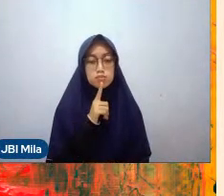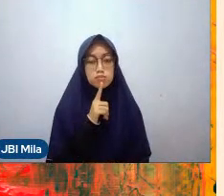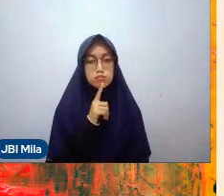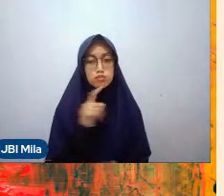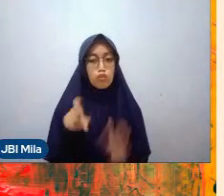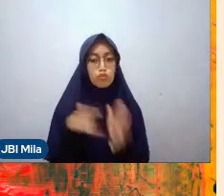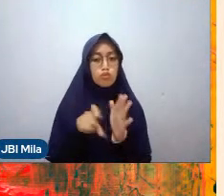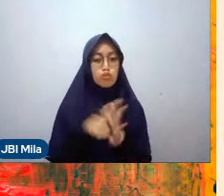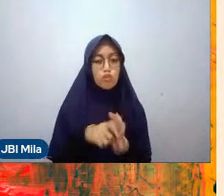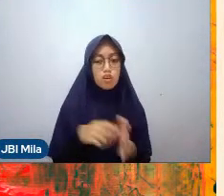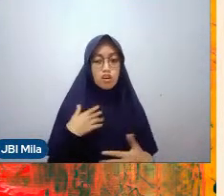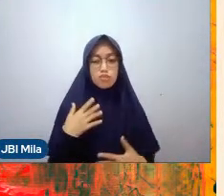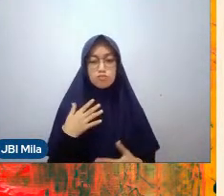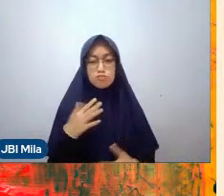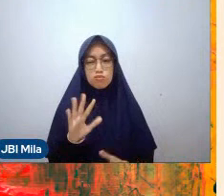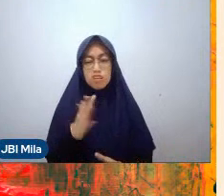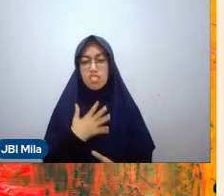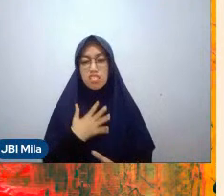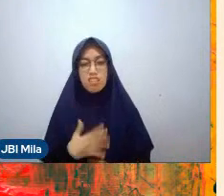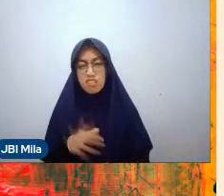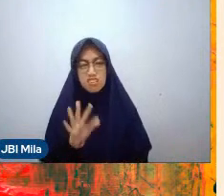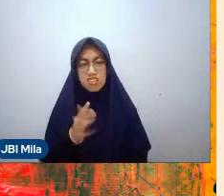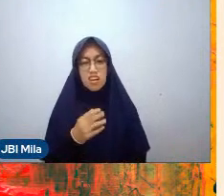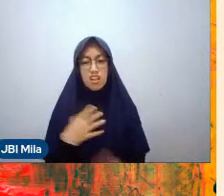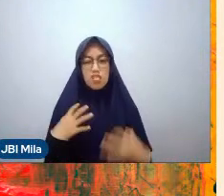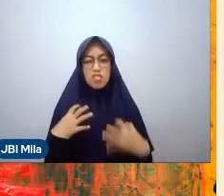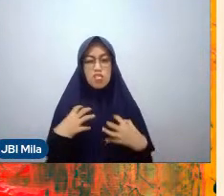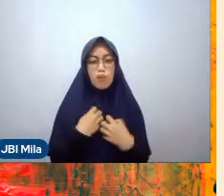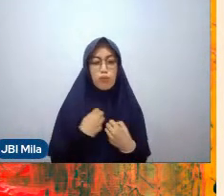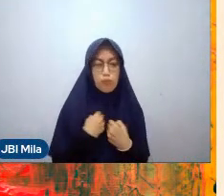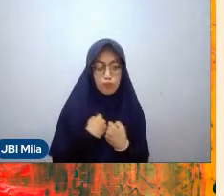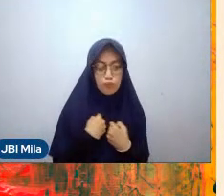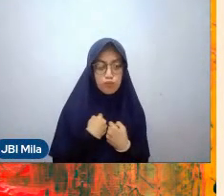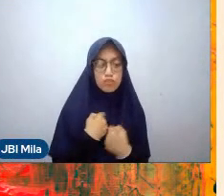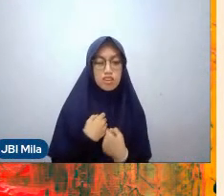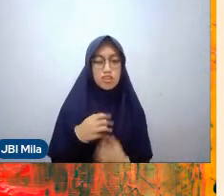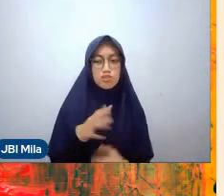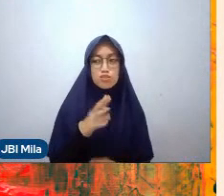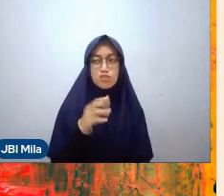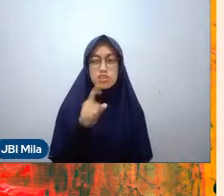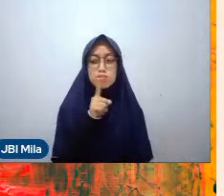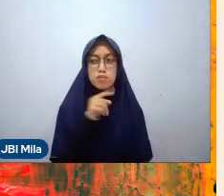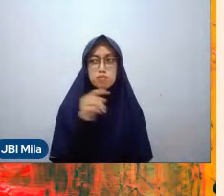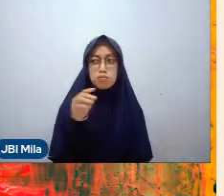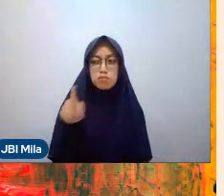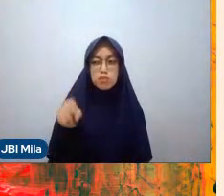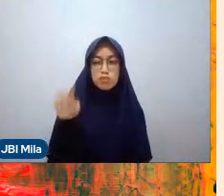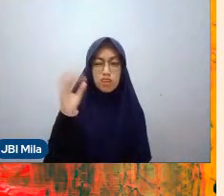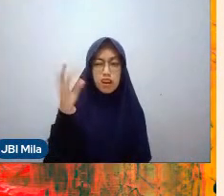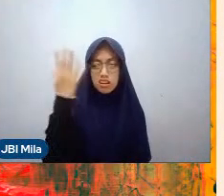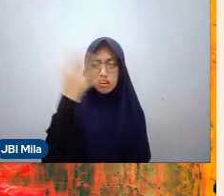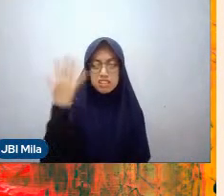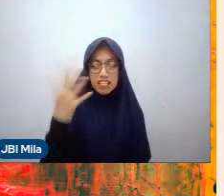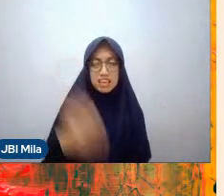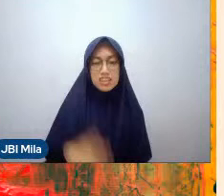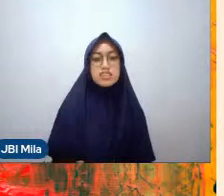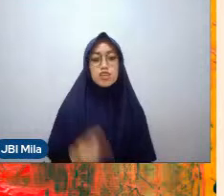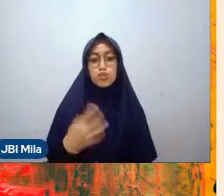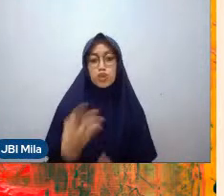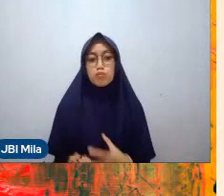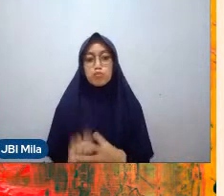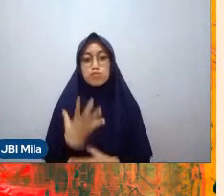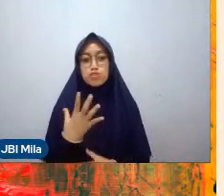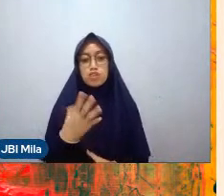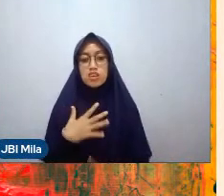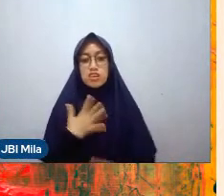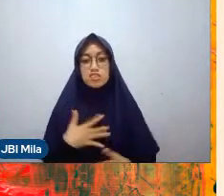merasa khawatir, kemudian takut atau sesuatu yang tidak jelas seperti itu. Nah, itu bisa menimbulkan perasaan